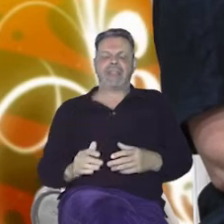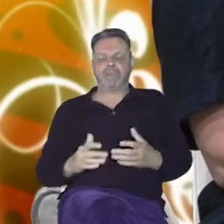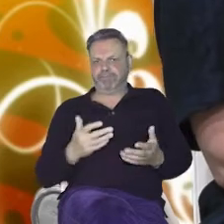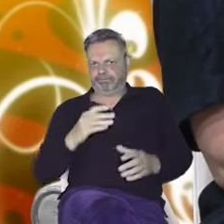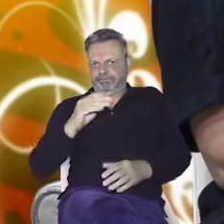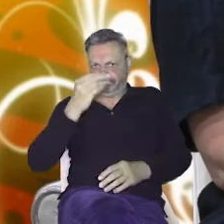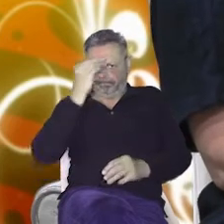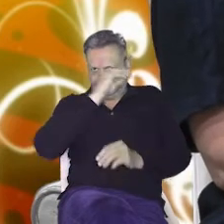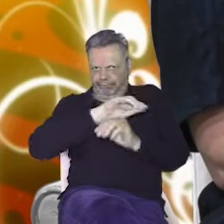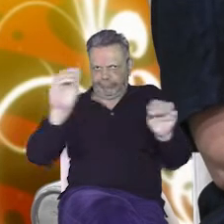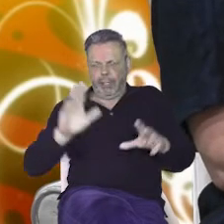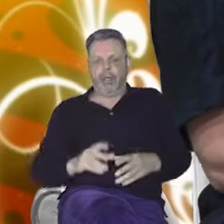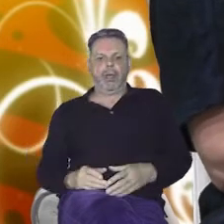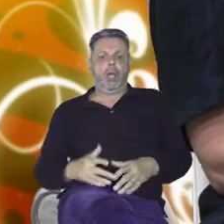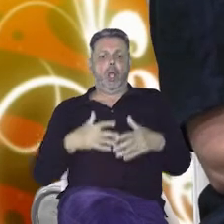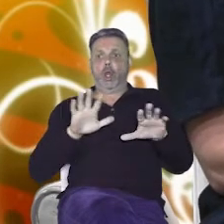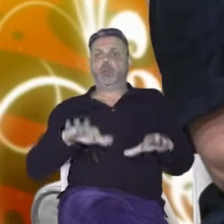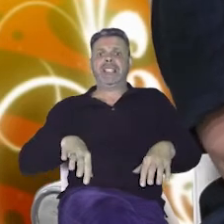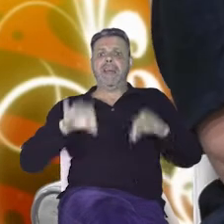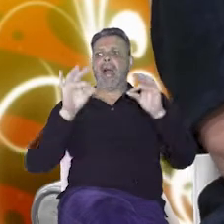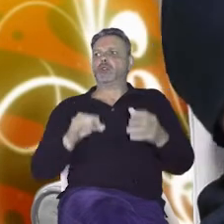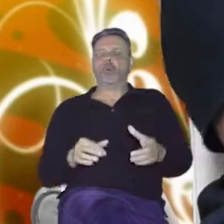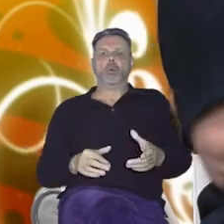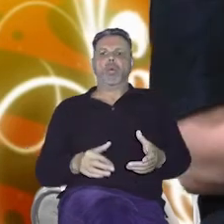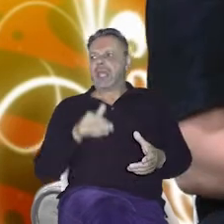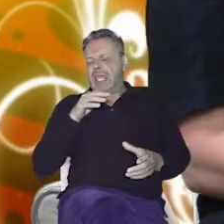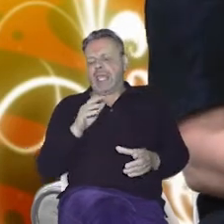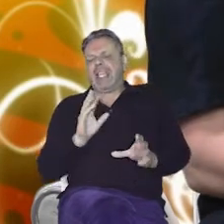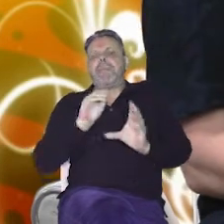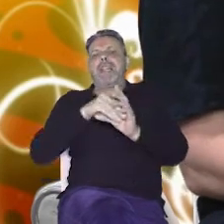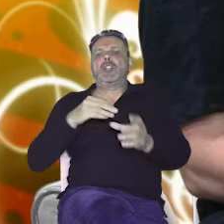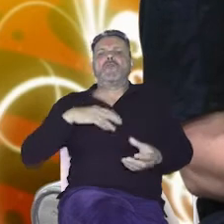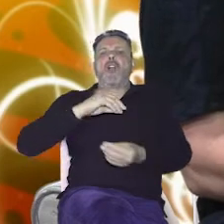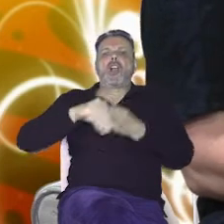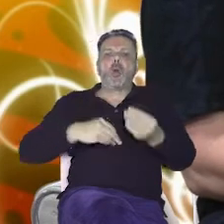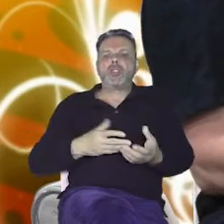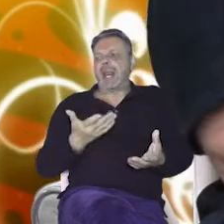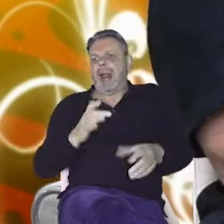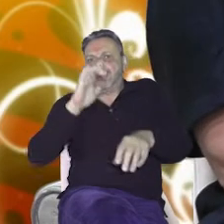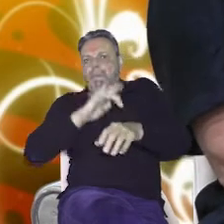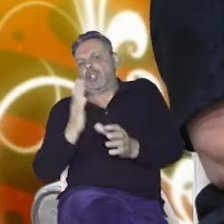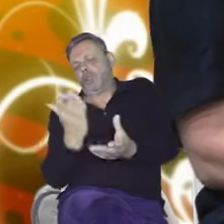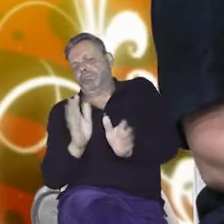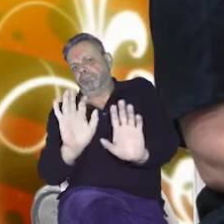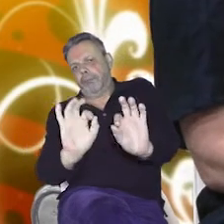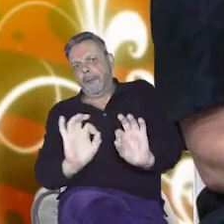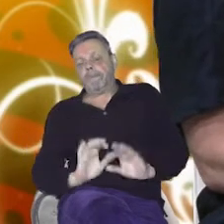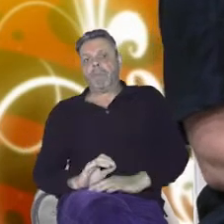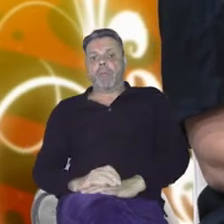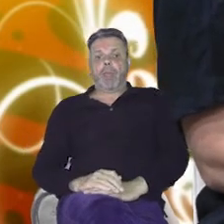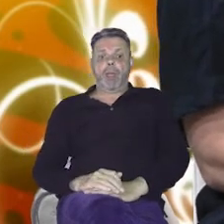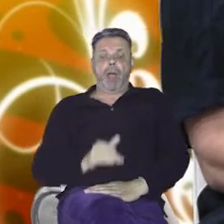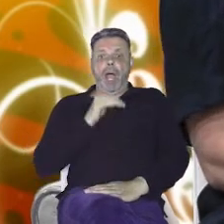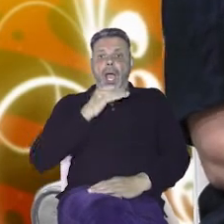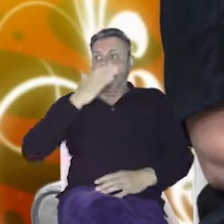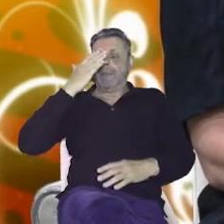tu radi. Znači, ljudi se nađu, konačno su smjestili roditelja negdje gdje mu je bilo potrebno da ga smjeste, a